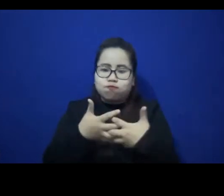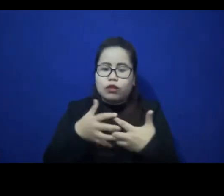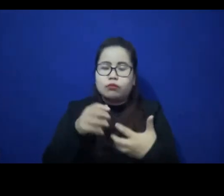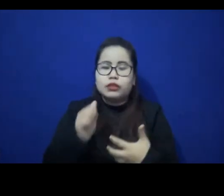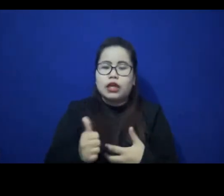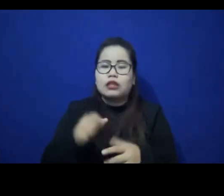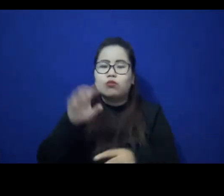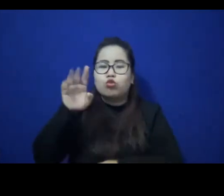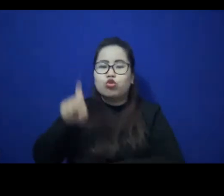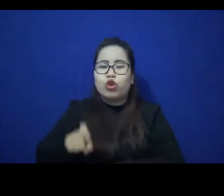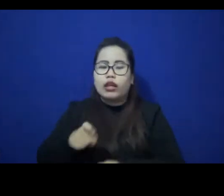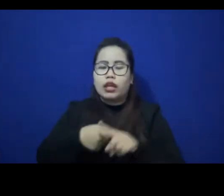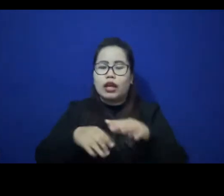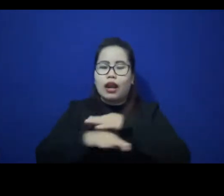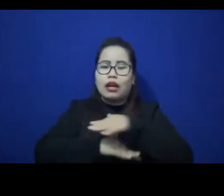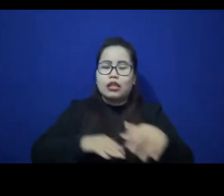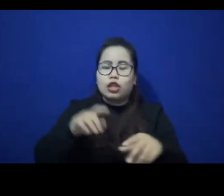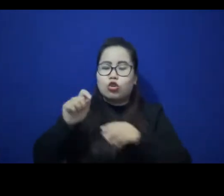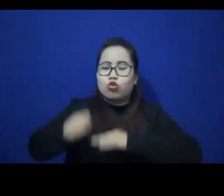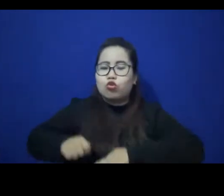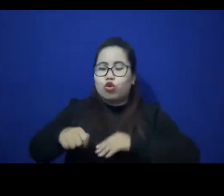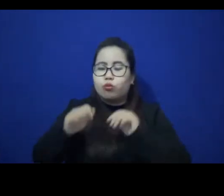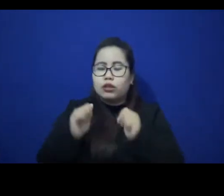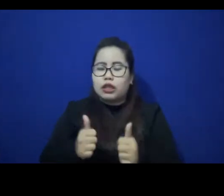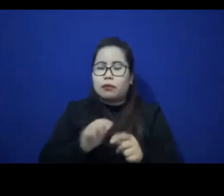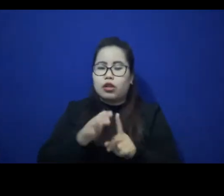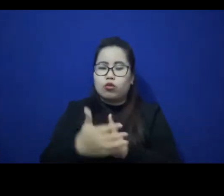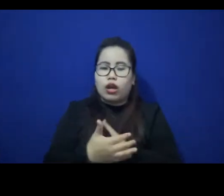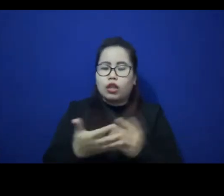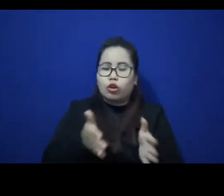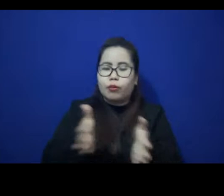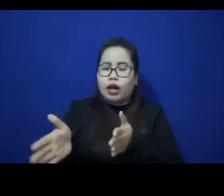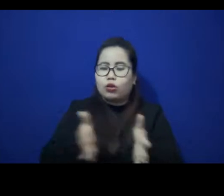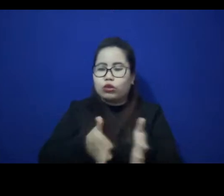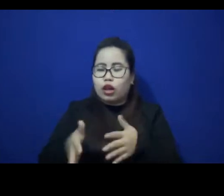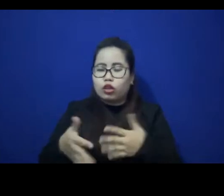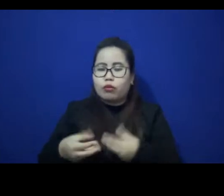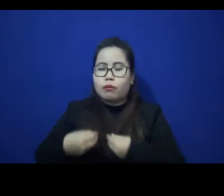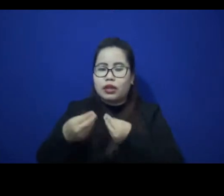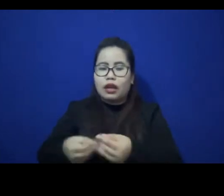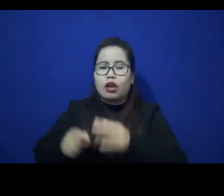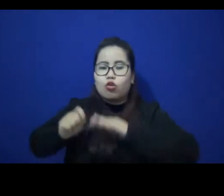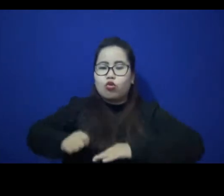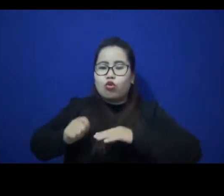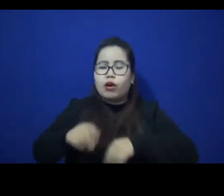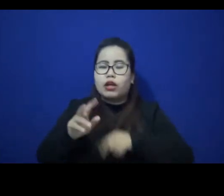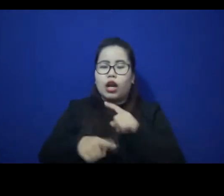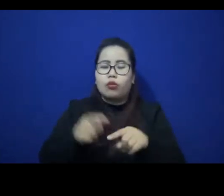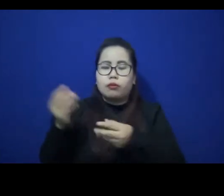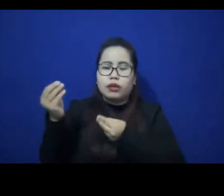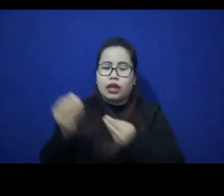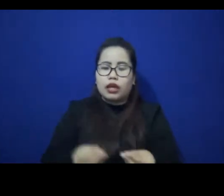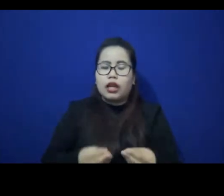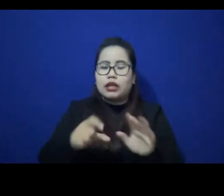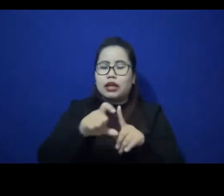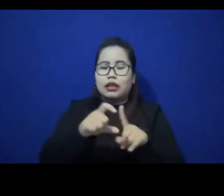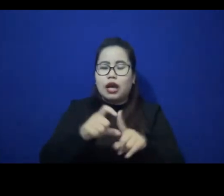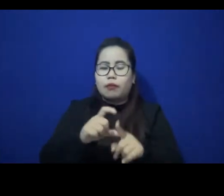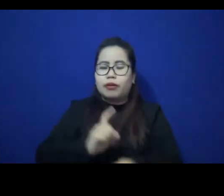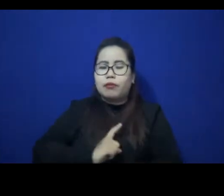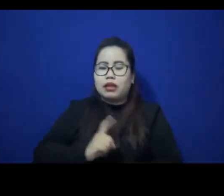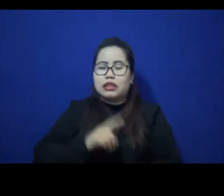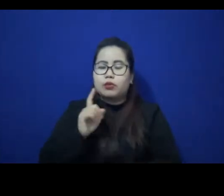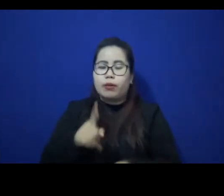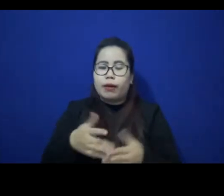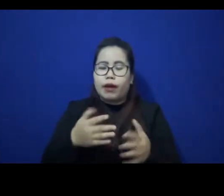landasan hukum dalam memberikan perlindungan pengaturan dan pengenaan sanksi atas penyalahgunaan data pribadi sebagaimana diatur dalam undang-undang